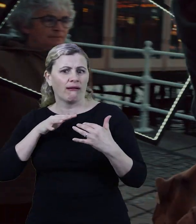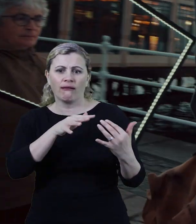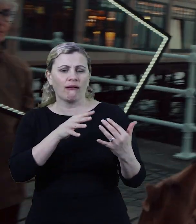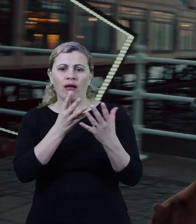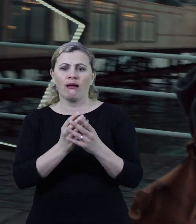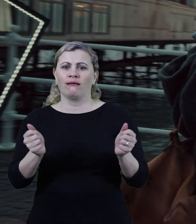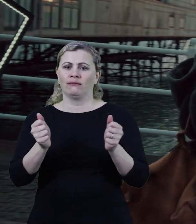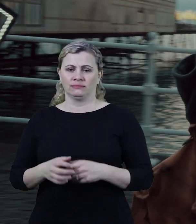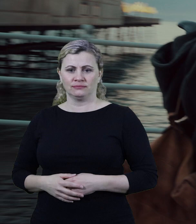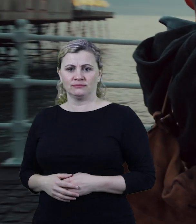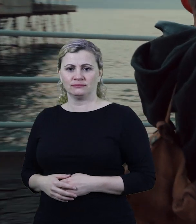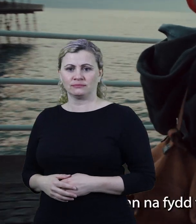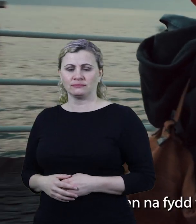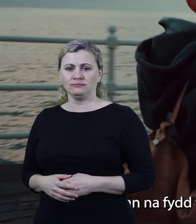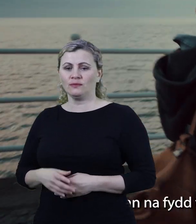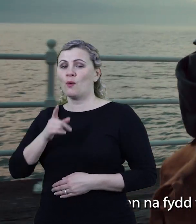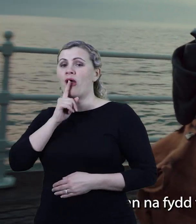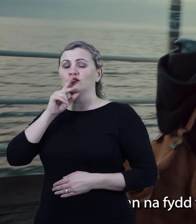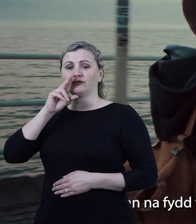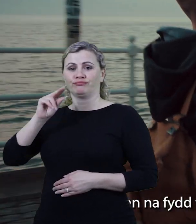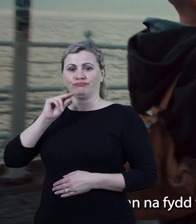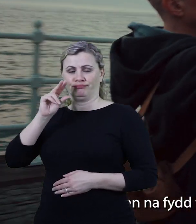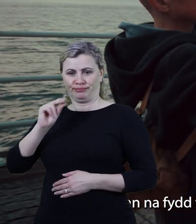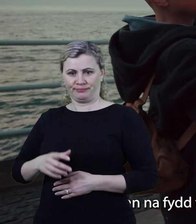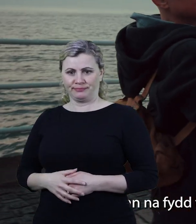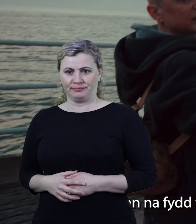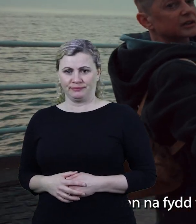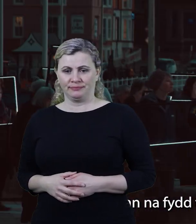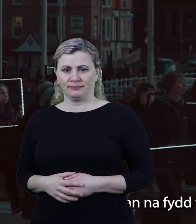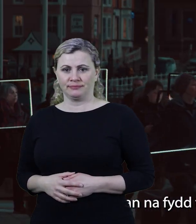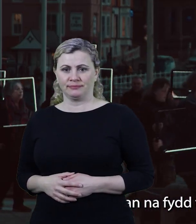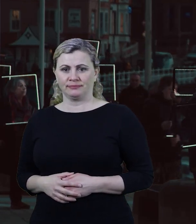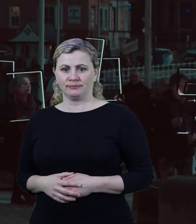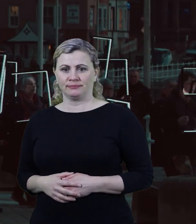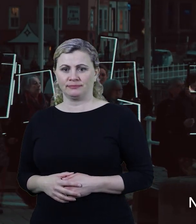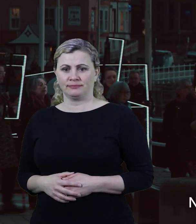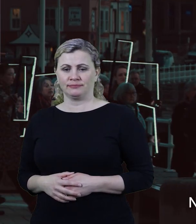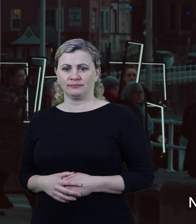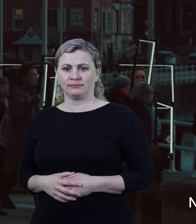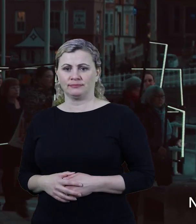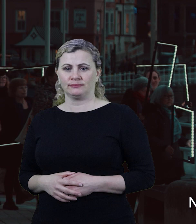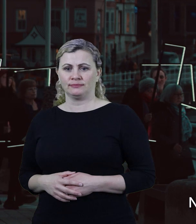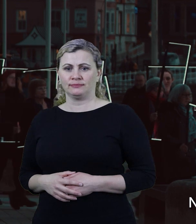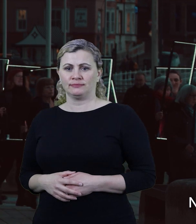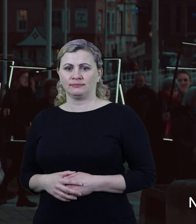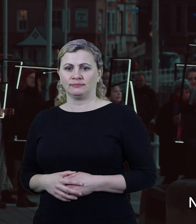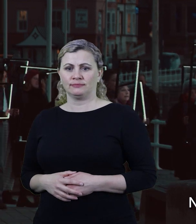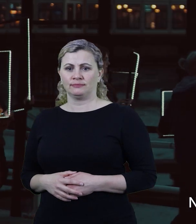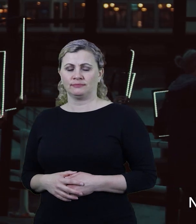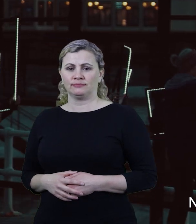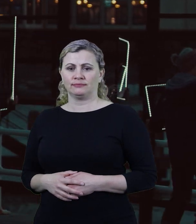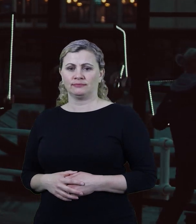Rydym yn edrych ymlaen at y dydd pan na fydd trafodaethau a phenderfyniadau'r cenhedloedd yn dibynnu ar reithfarn